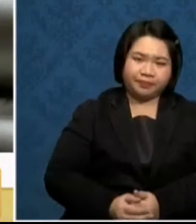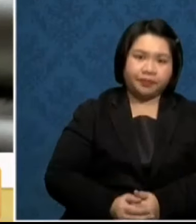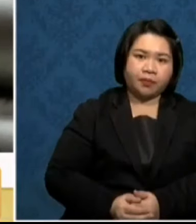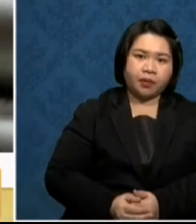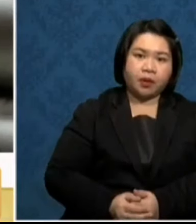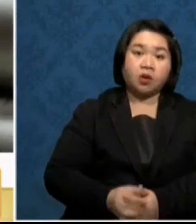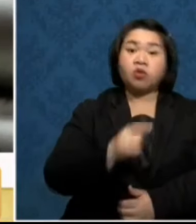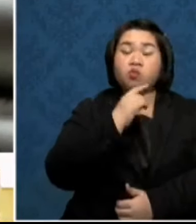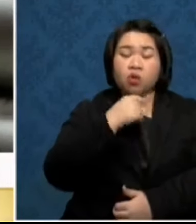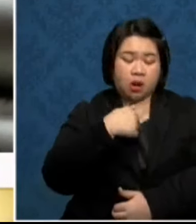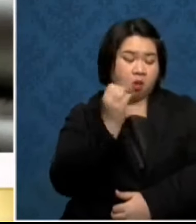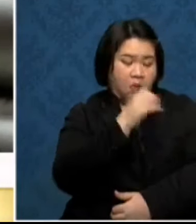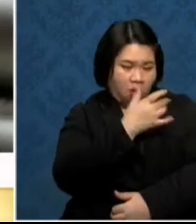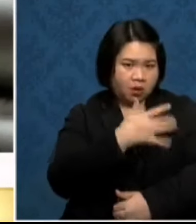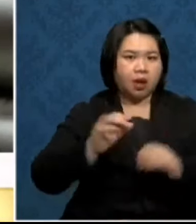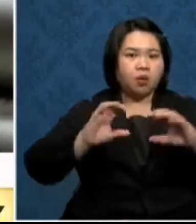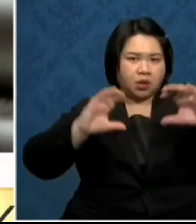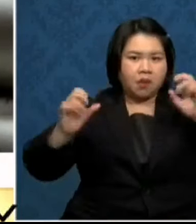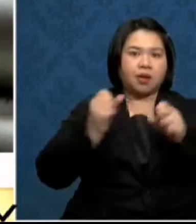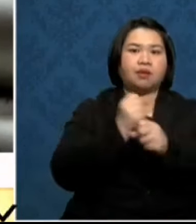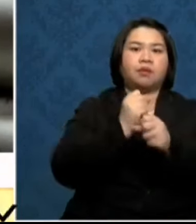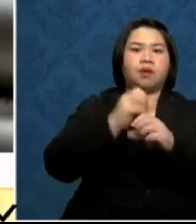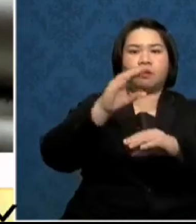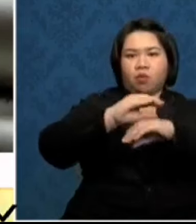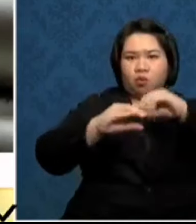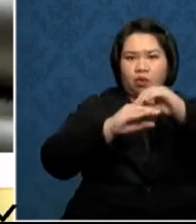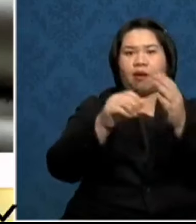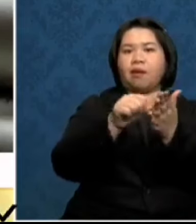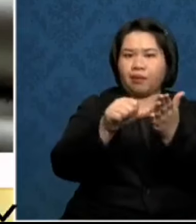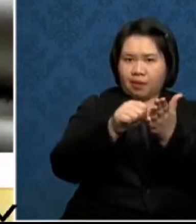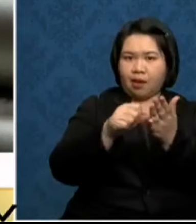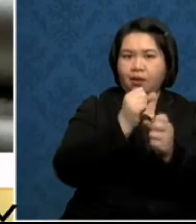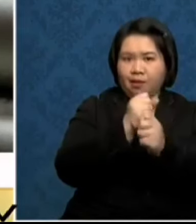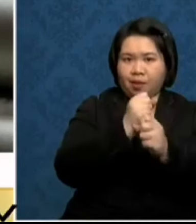ได้นำไปปรับปรุงการบริหารโครงการต่อไป